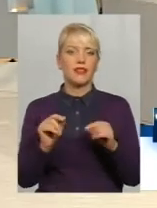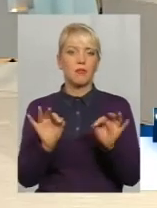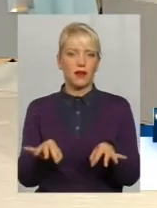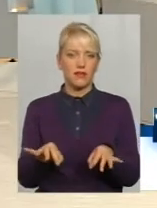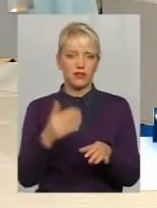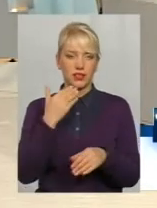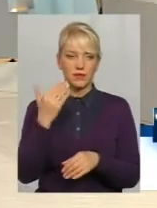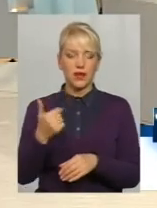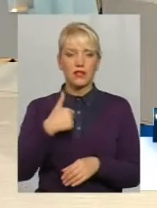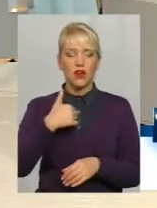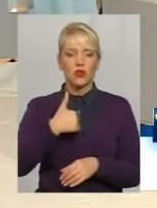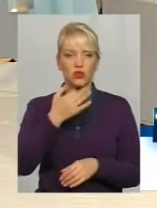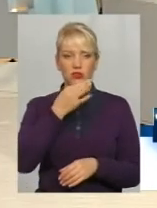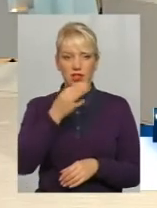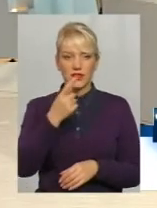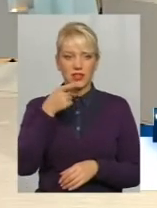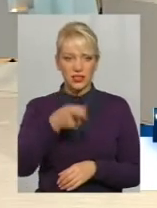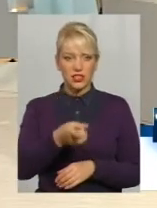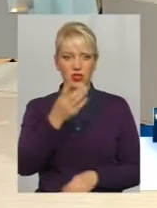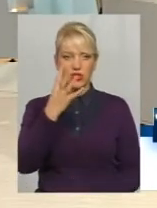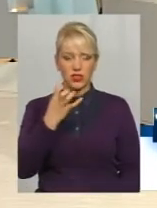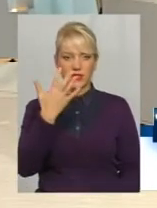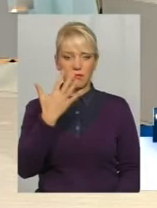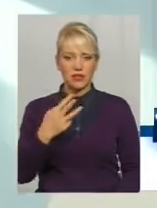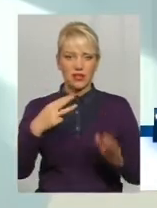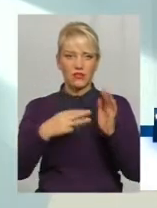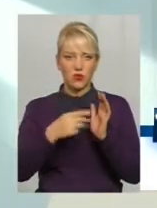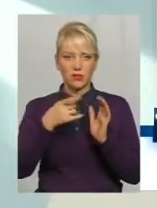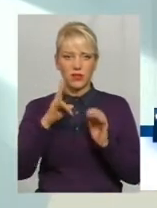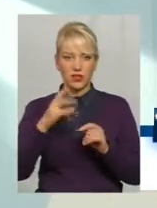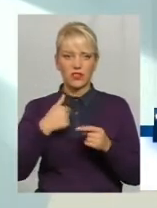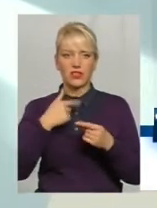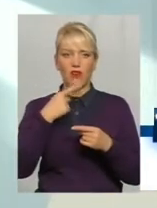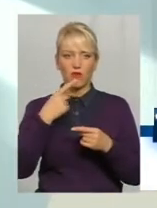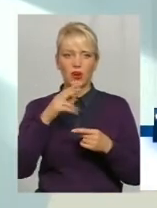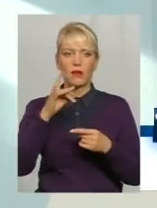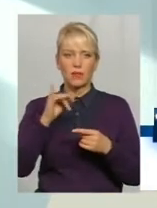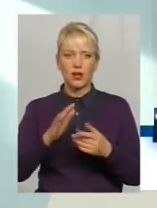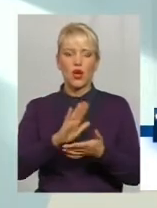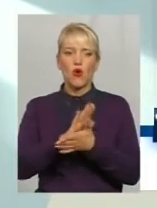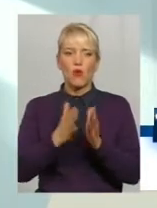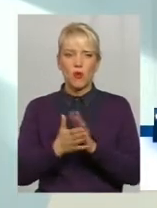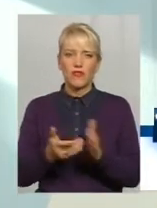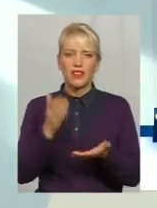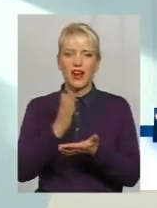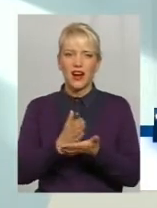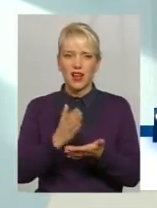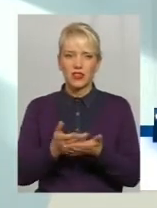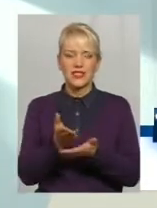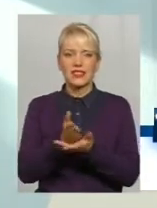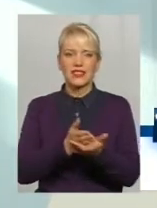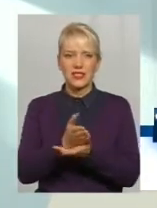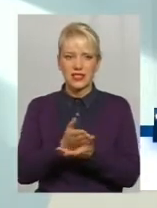хочу сказати, що за пенсію 1458 гривень я говорила при умові наявності стажу. Страхового